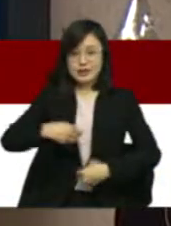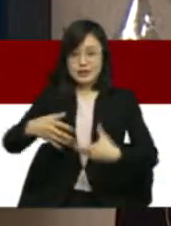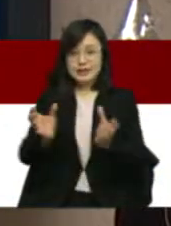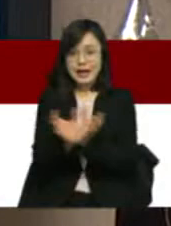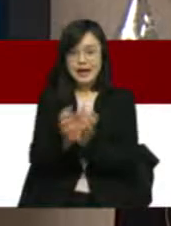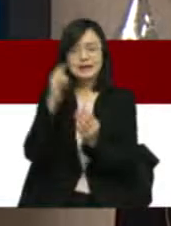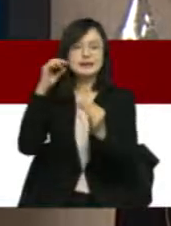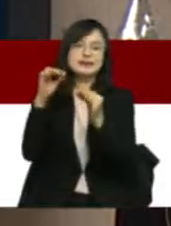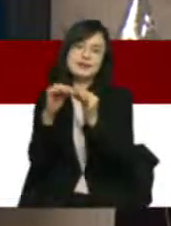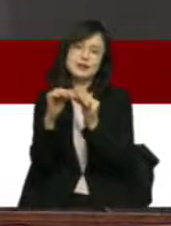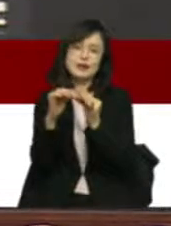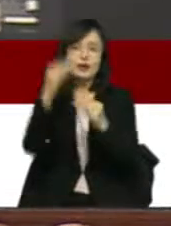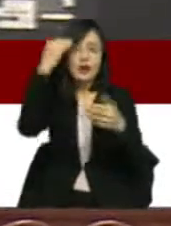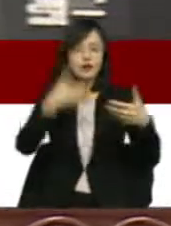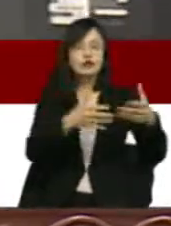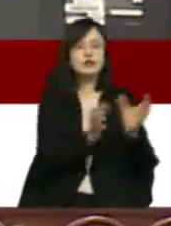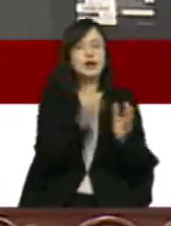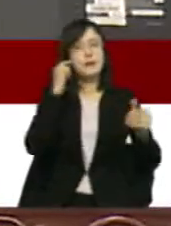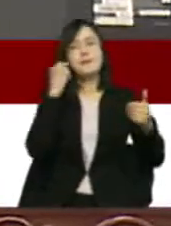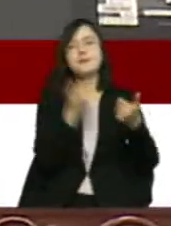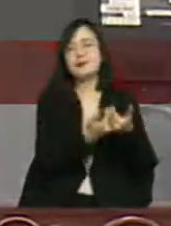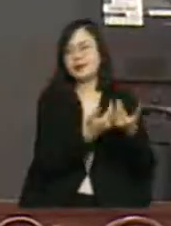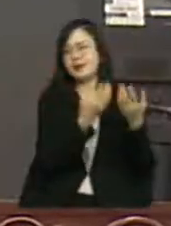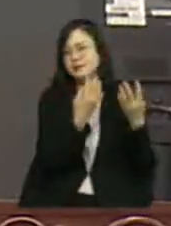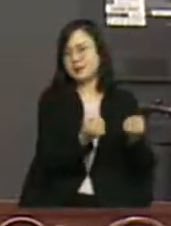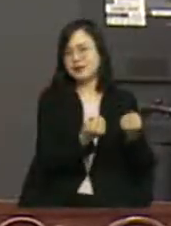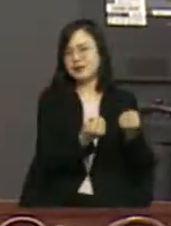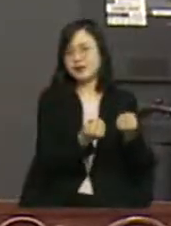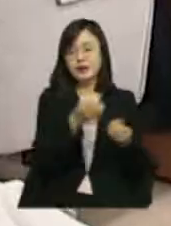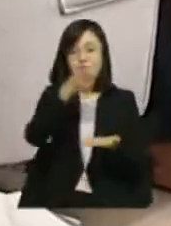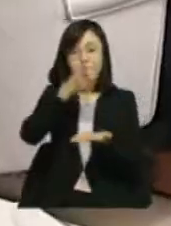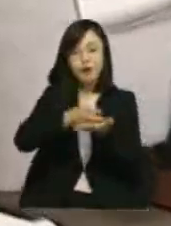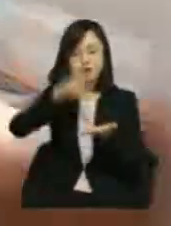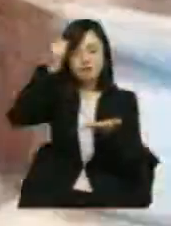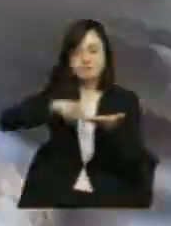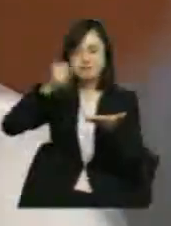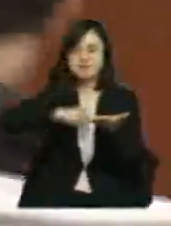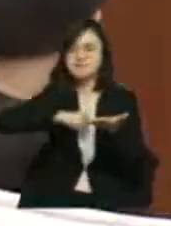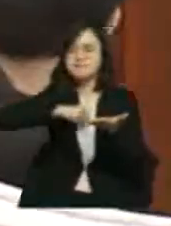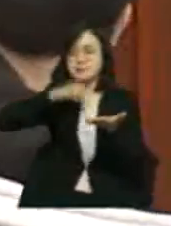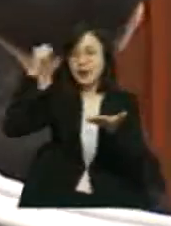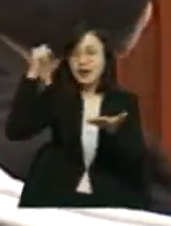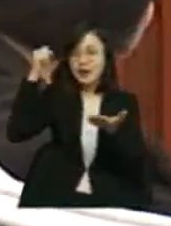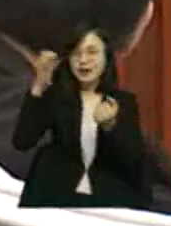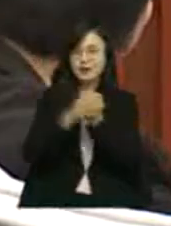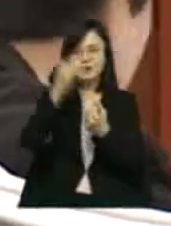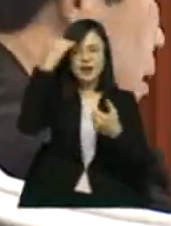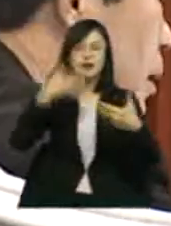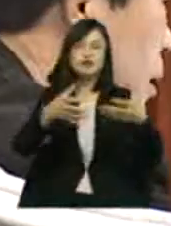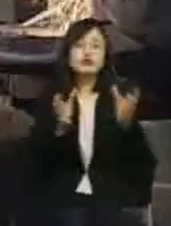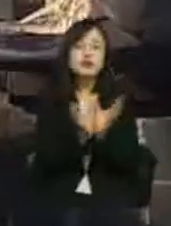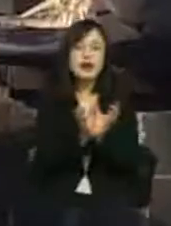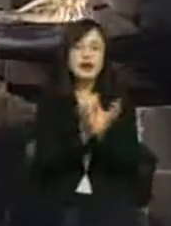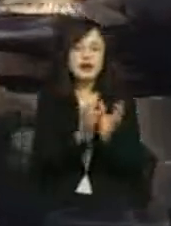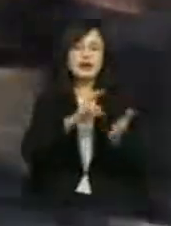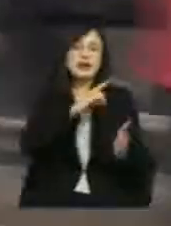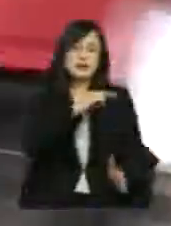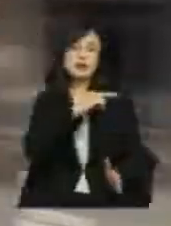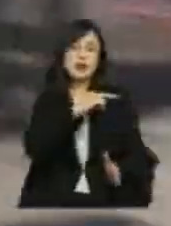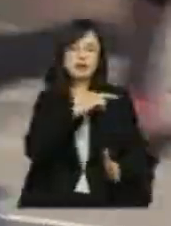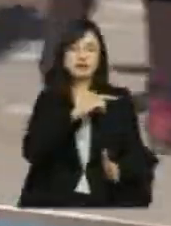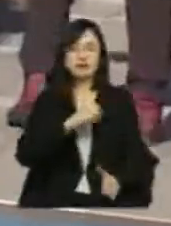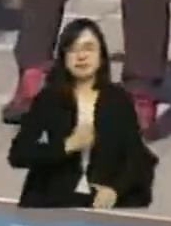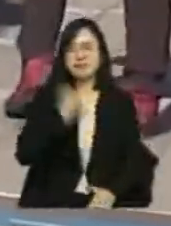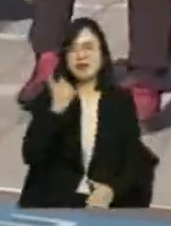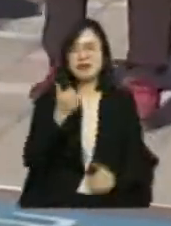6명은 반대표를 던졌습니다. 조례안 통과가 발표되자 한국당 의원들은 본회의장을 떠났습니다. 한편 조례안